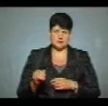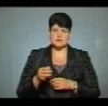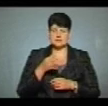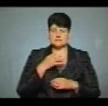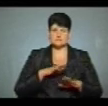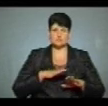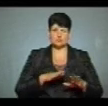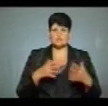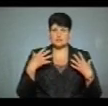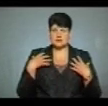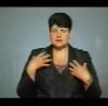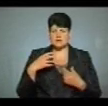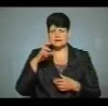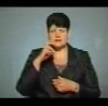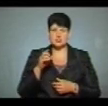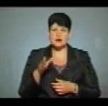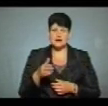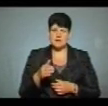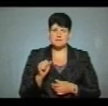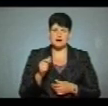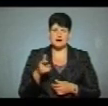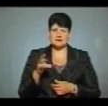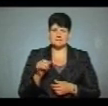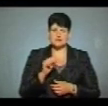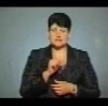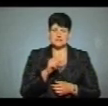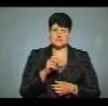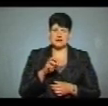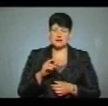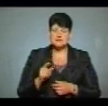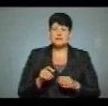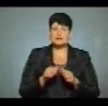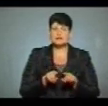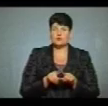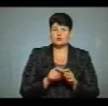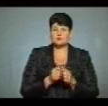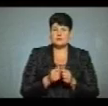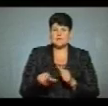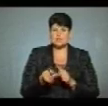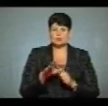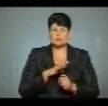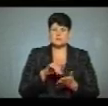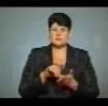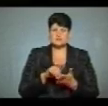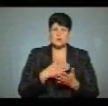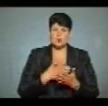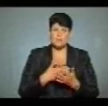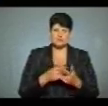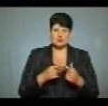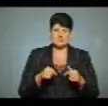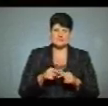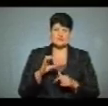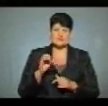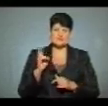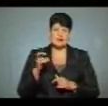начальника управління Держрибагентства області Андрій Заєць. Також у цей день поблизу річки були представники громадської організації «Скеля».